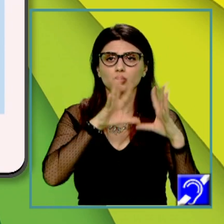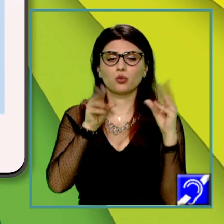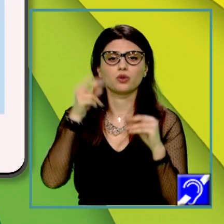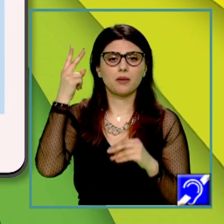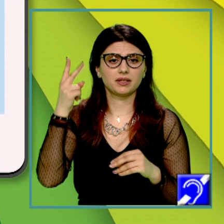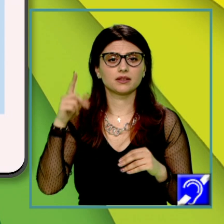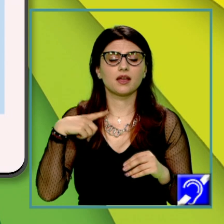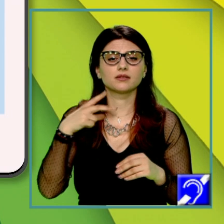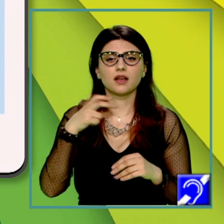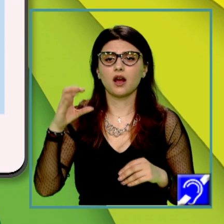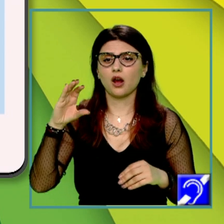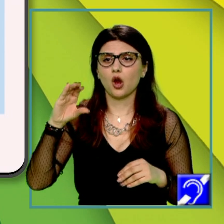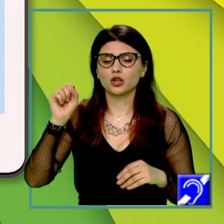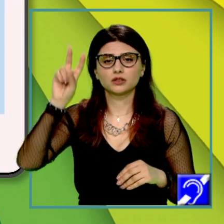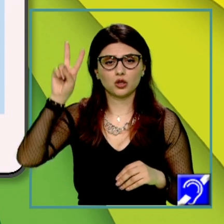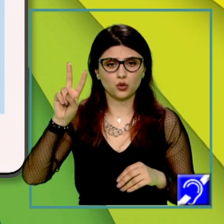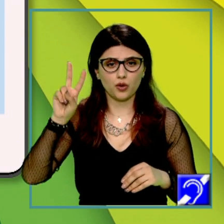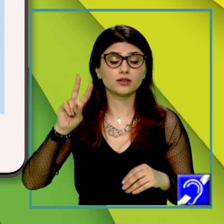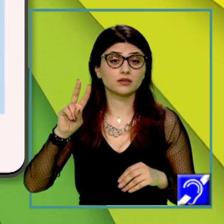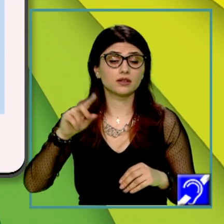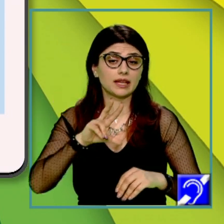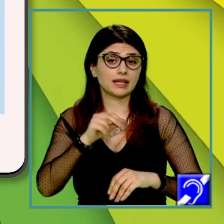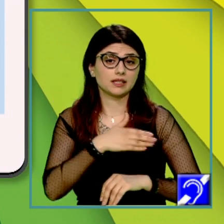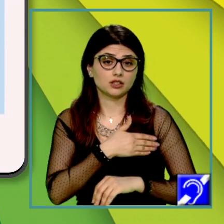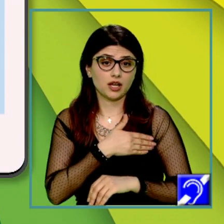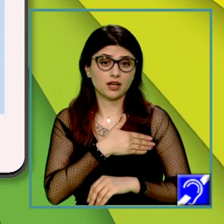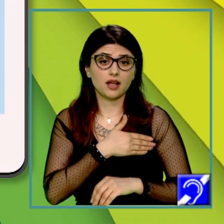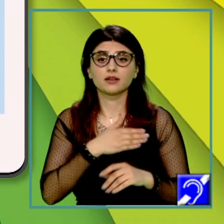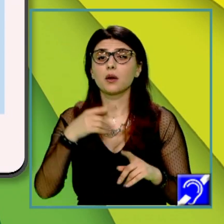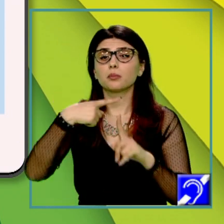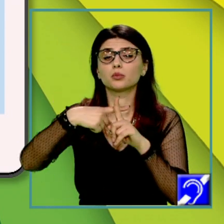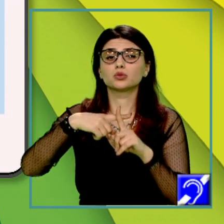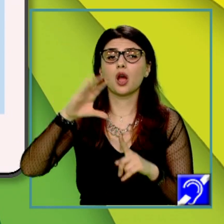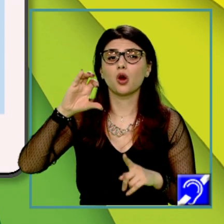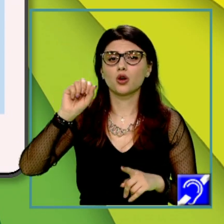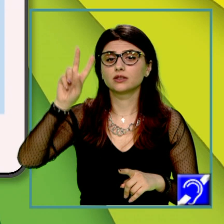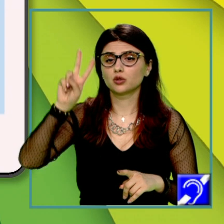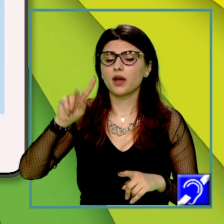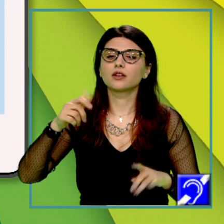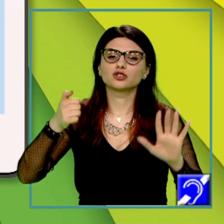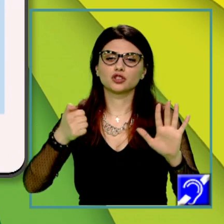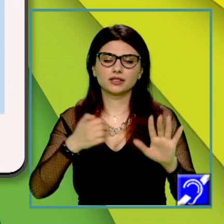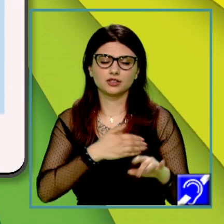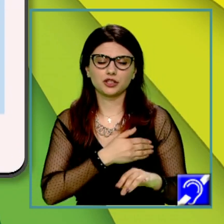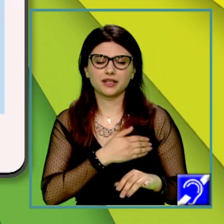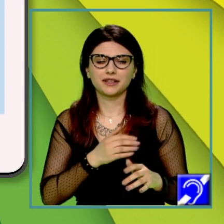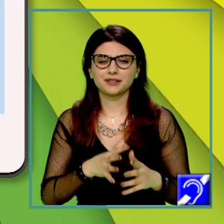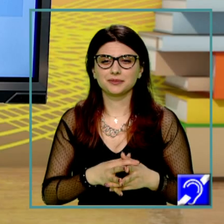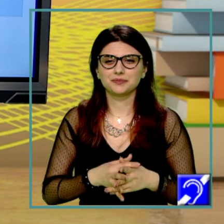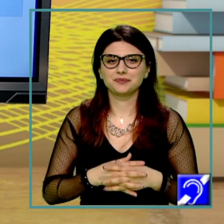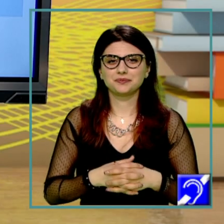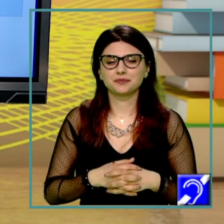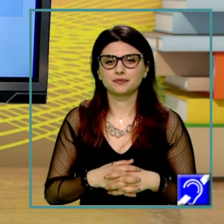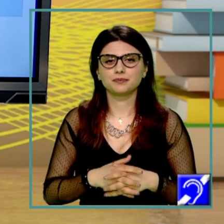egal cu cosinus pătrat de 30 de grade plus cosinus pătrat de 60 de grade